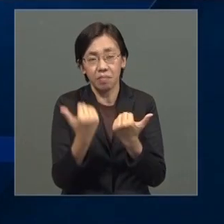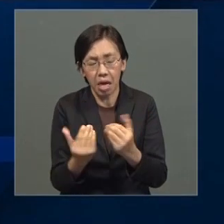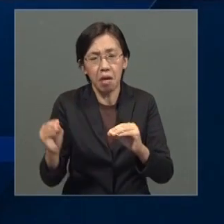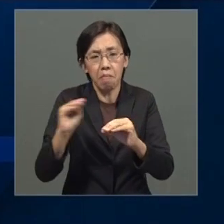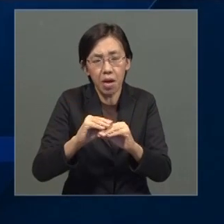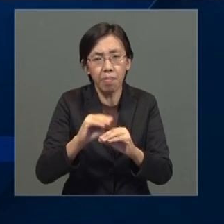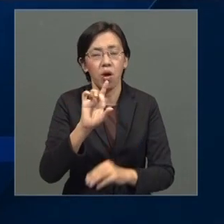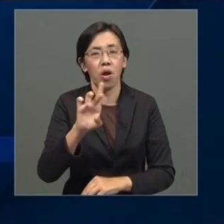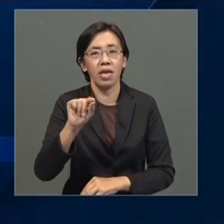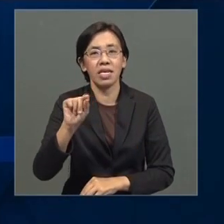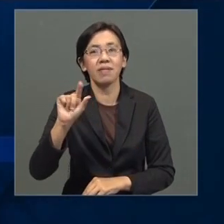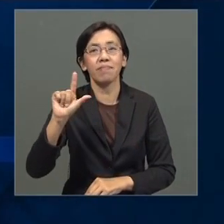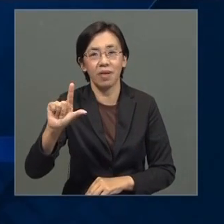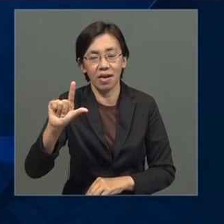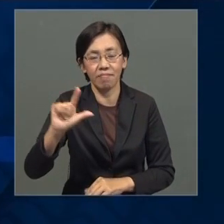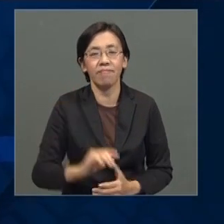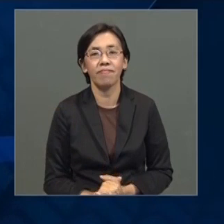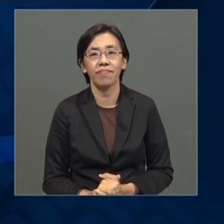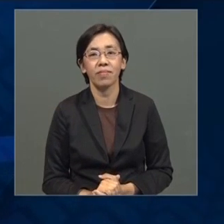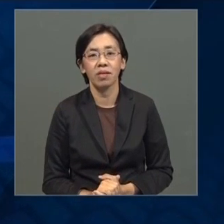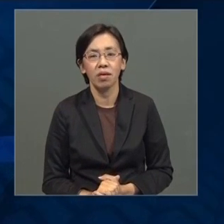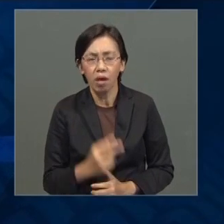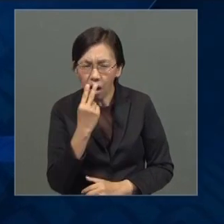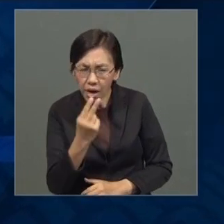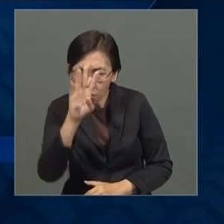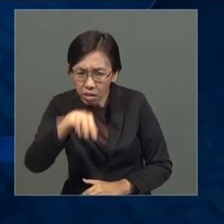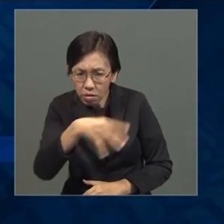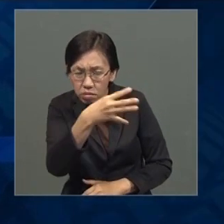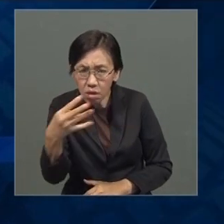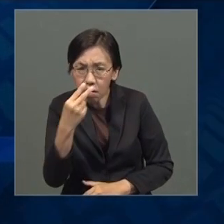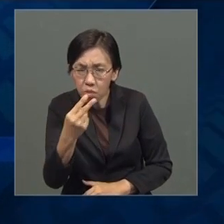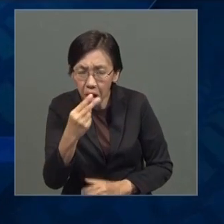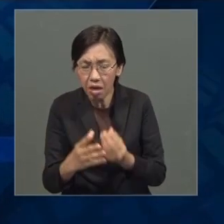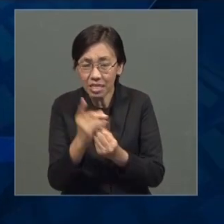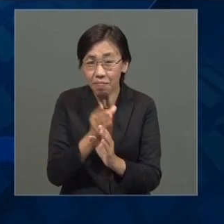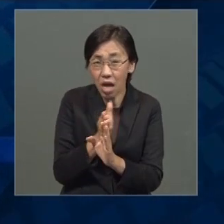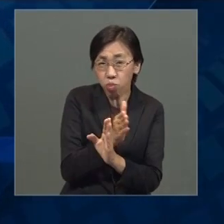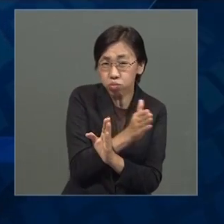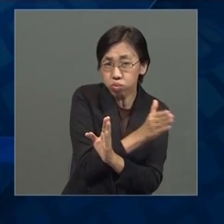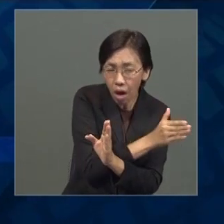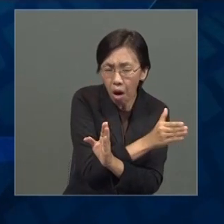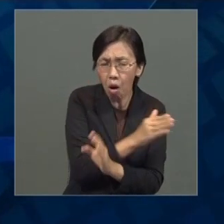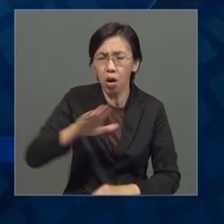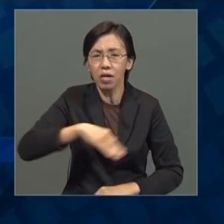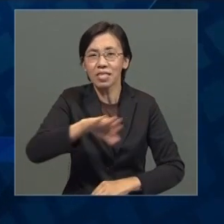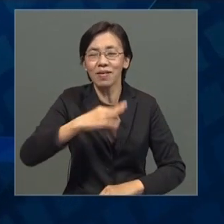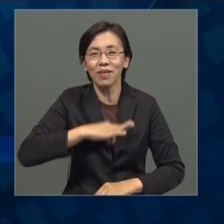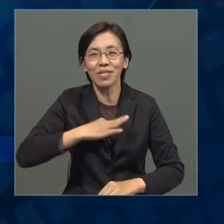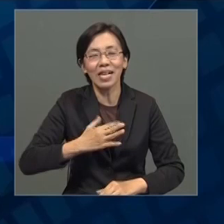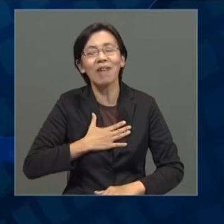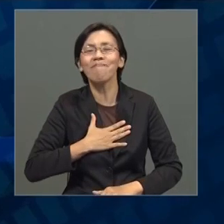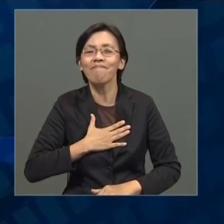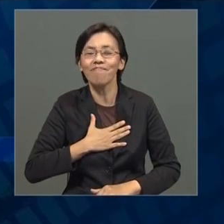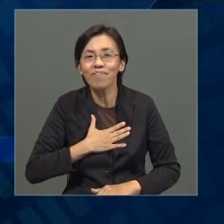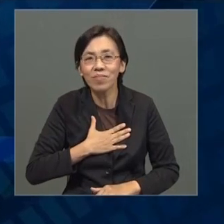ปที่120ล้านและที่สังเกตนะคะหลายๆสัปดาห์ที่ผ่านมาหลายคนก็เริ่มรู้สึกสบายใจว่าตัวเล